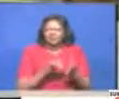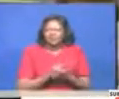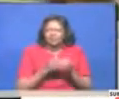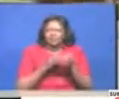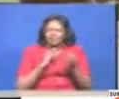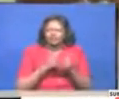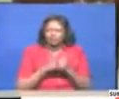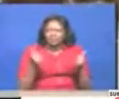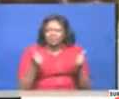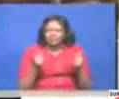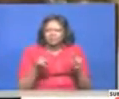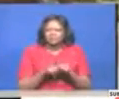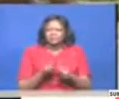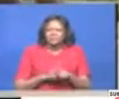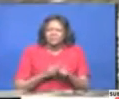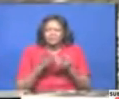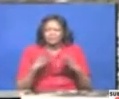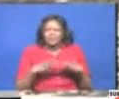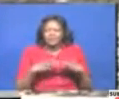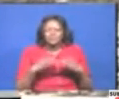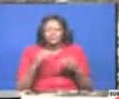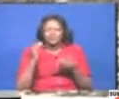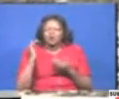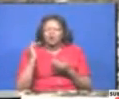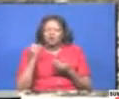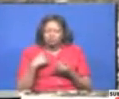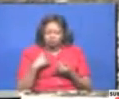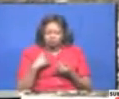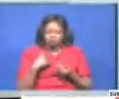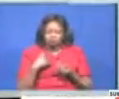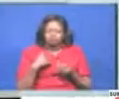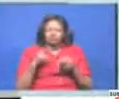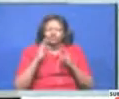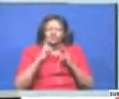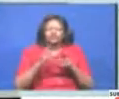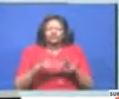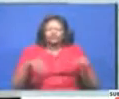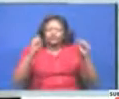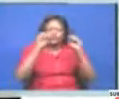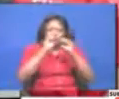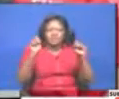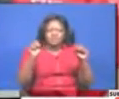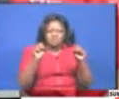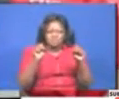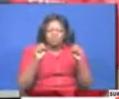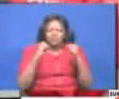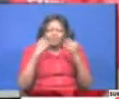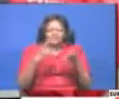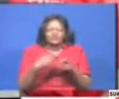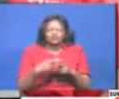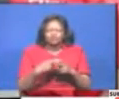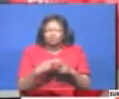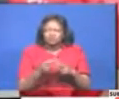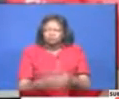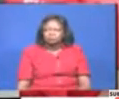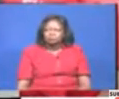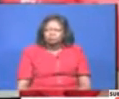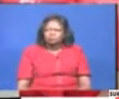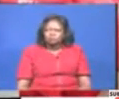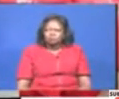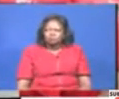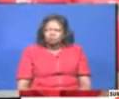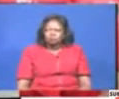Wakati huo huo, wafanyabiashara wana imani kwamba tangazo la matokeo ya uchaguzi wa urais litatolewa hivi karibuni. Sasa tume pia matokeo